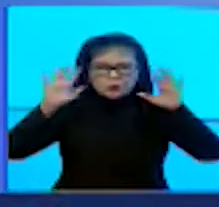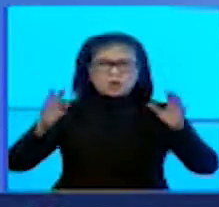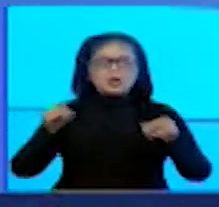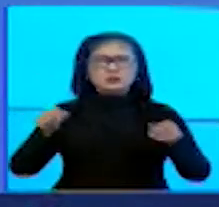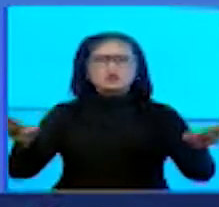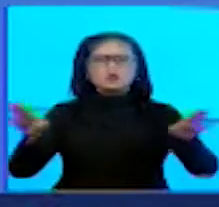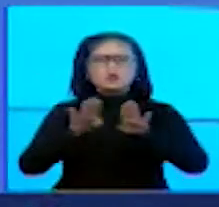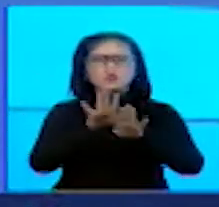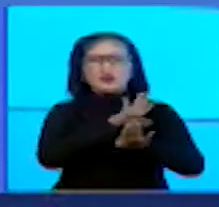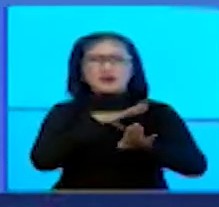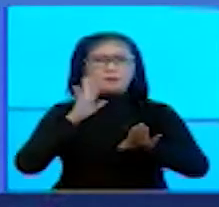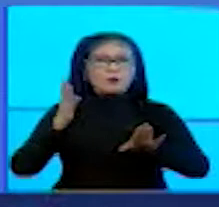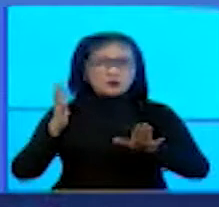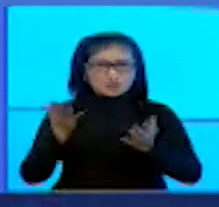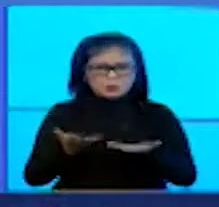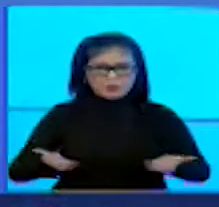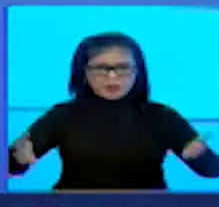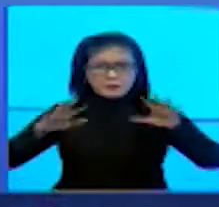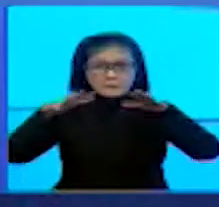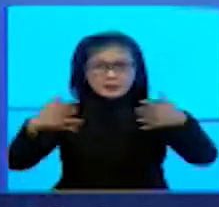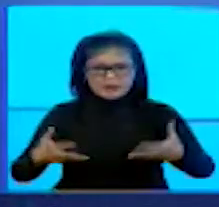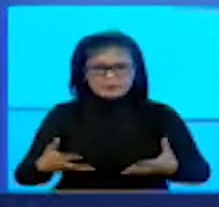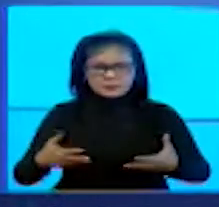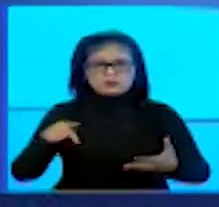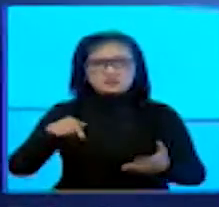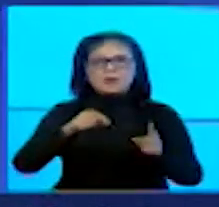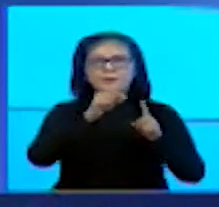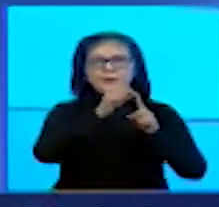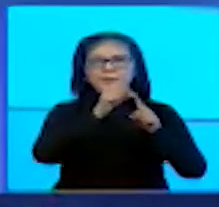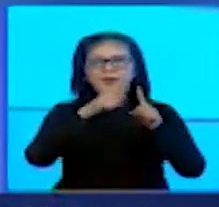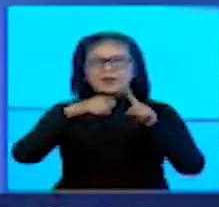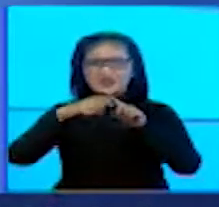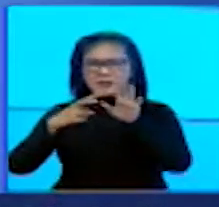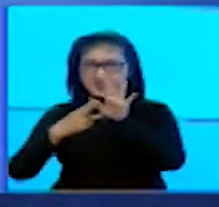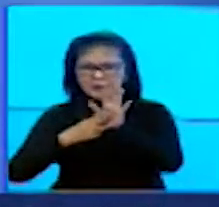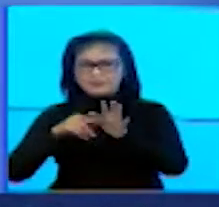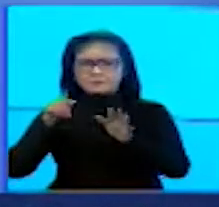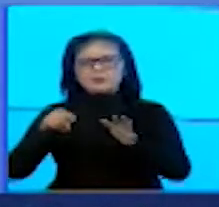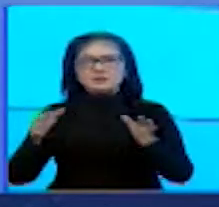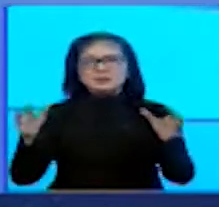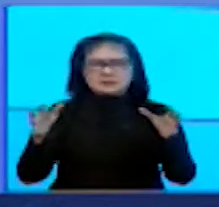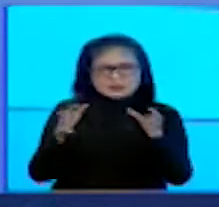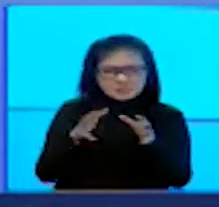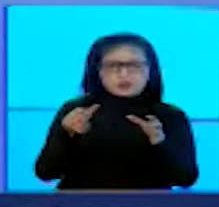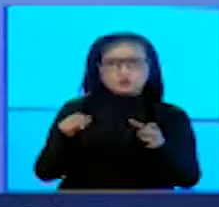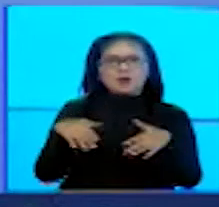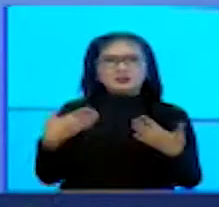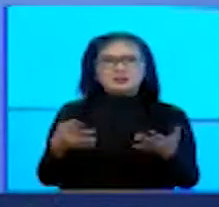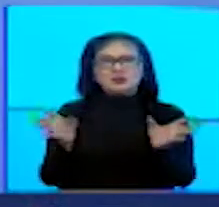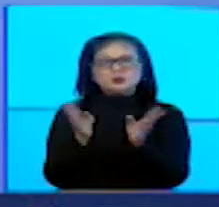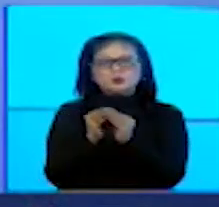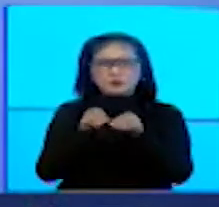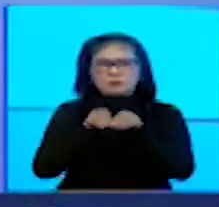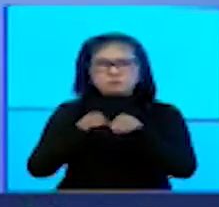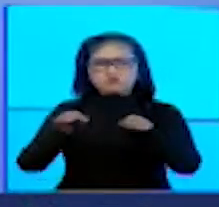Pembukaan hutan dan taman kota di masa pemberlakuan pembatasan kegiatan masyarakat atau PPKM berskala mikro dilakukan lantaran angka penyebaran